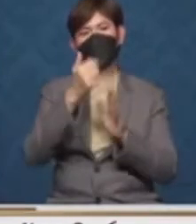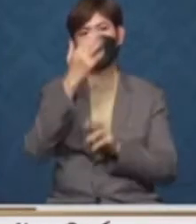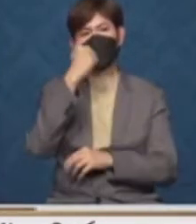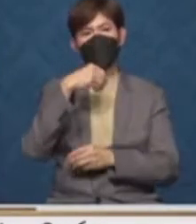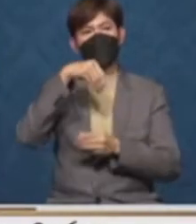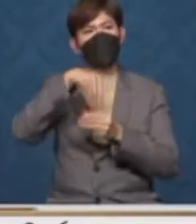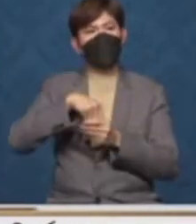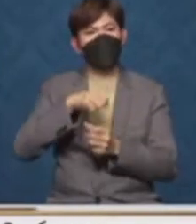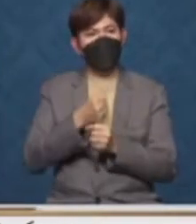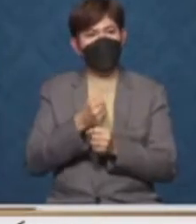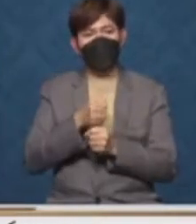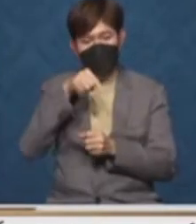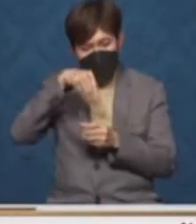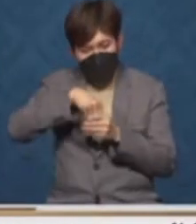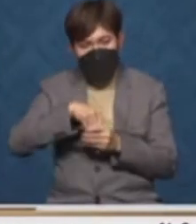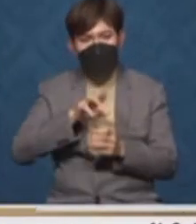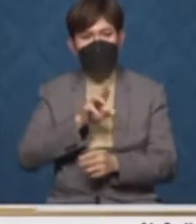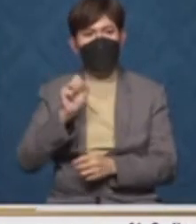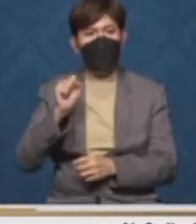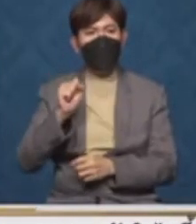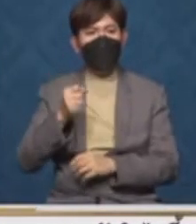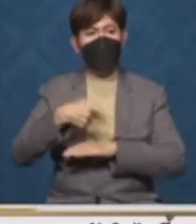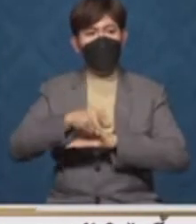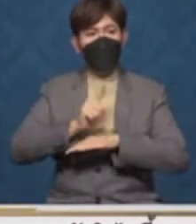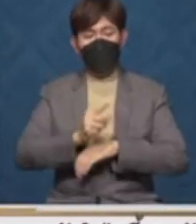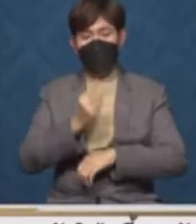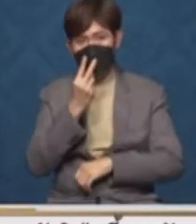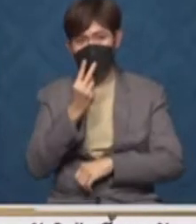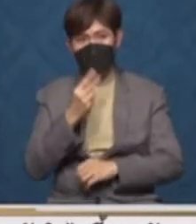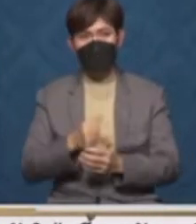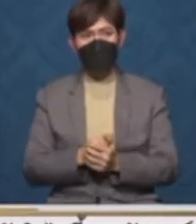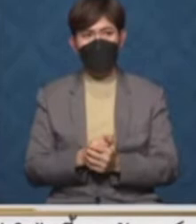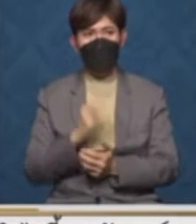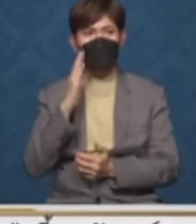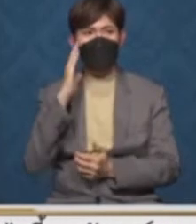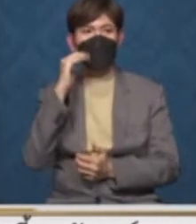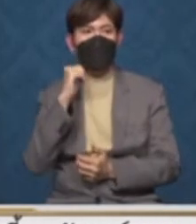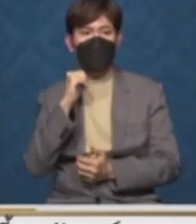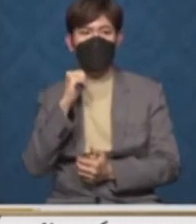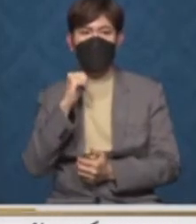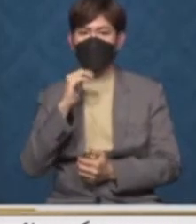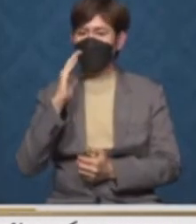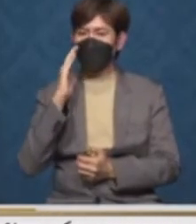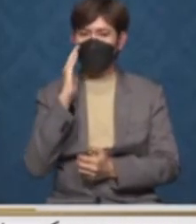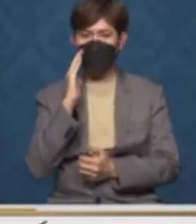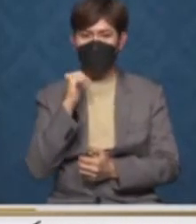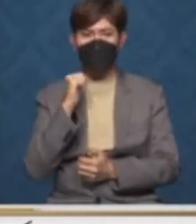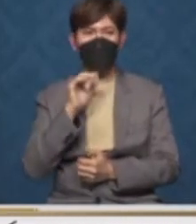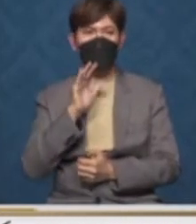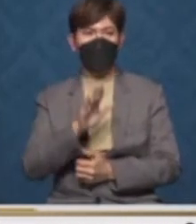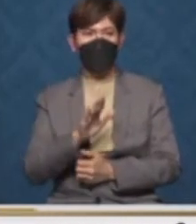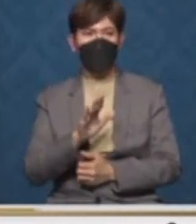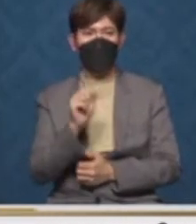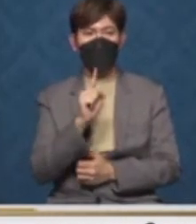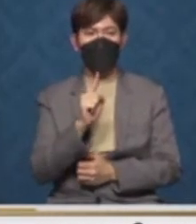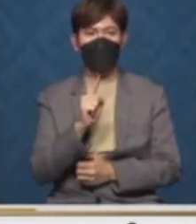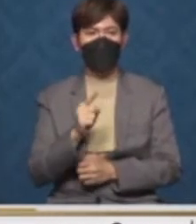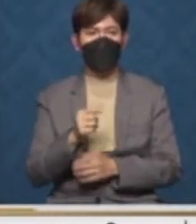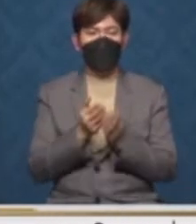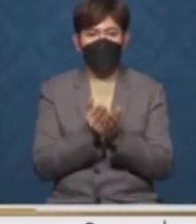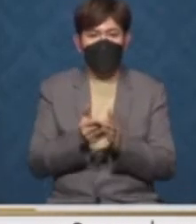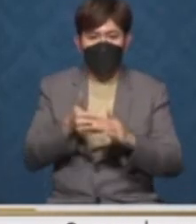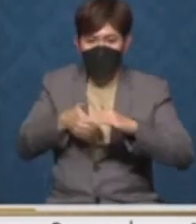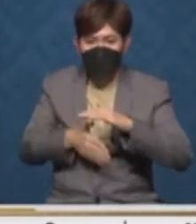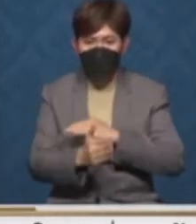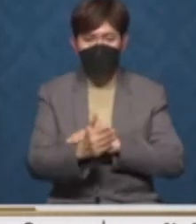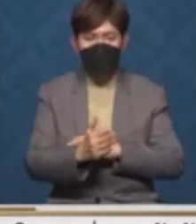ภานี่แหละครับนี่ท่านประธานครับบิดาแห่งเรือดำน้ำไทยตัวจริง รูปนี้ คือลุงป้อมครับ ประท้วงครับประท้วงครับท่านประธาน